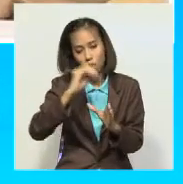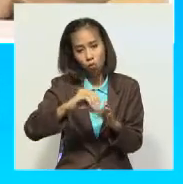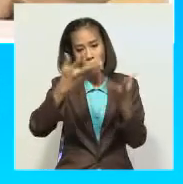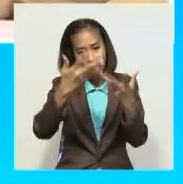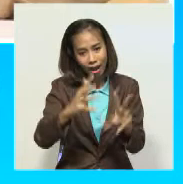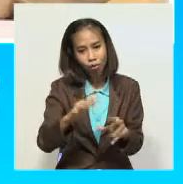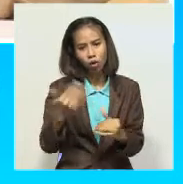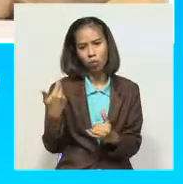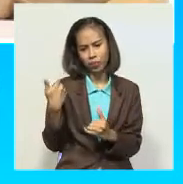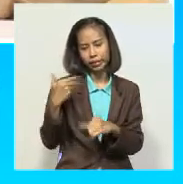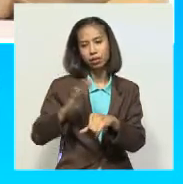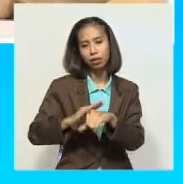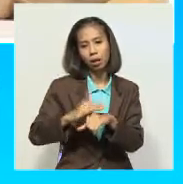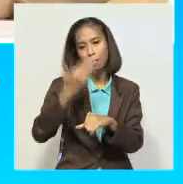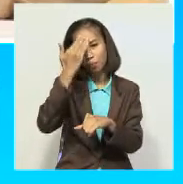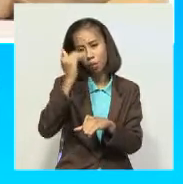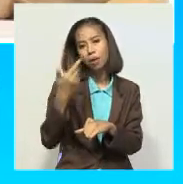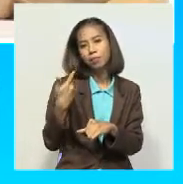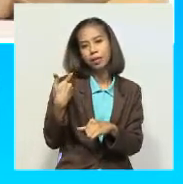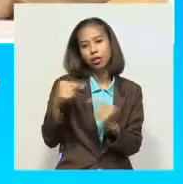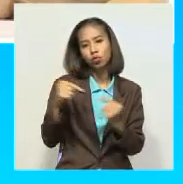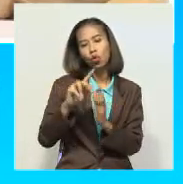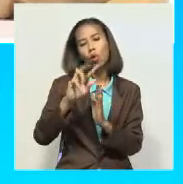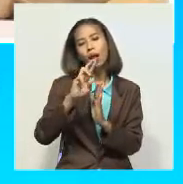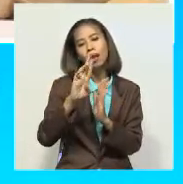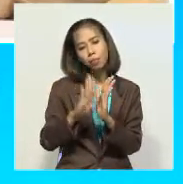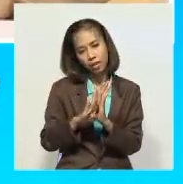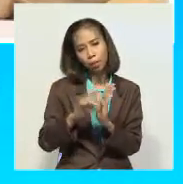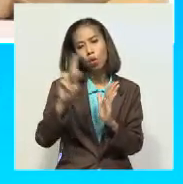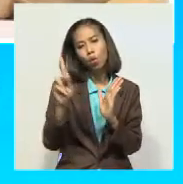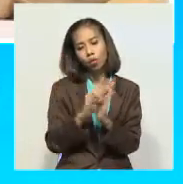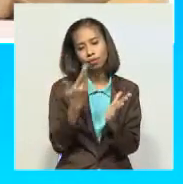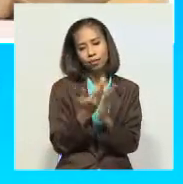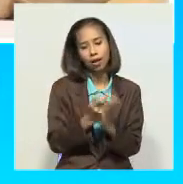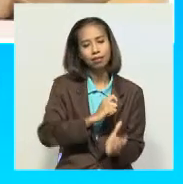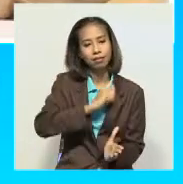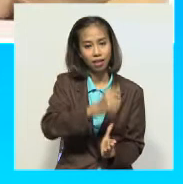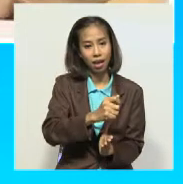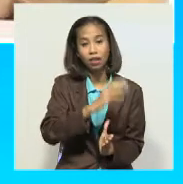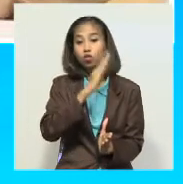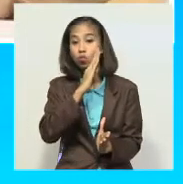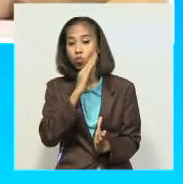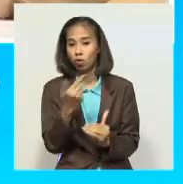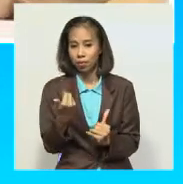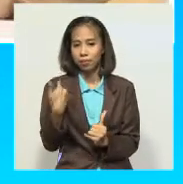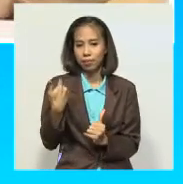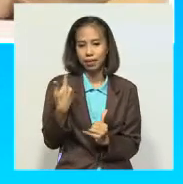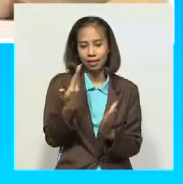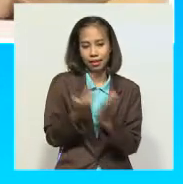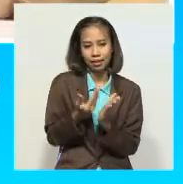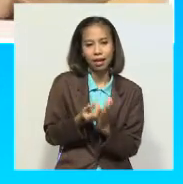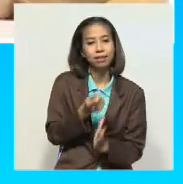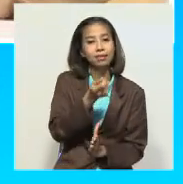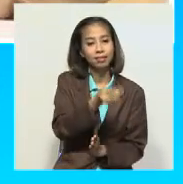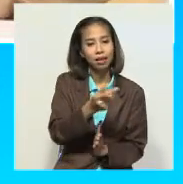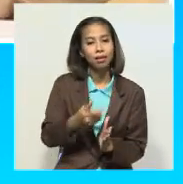ลาเกิดภัยเนี่ยเขาจะมีระเบียบในเรื่องของการจ่ายเงินถ้าประกาศภัยแล้วเนี่ยเช่นน้ำเข้าทุ่งนาของคุณเนี่ยมันจะมีระเบียบการจ่ายเงินทดลองราชการ